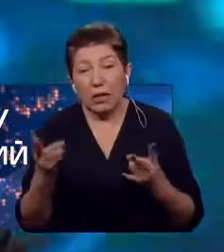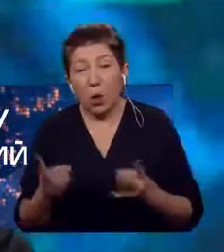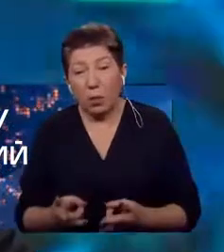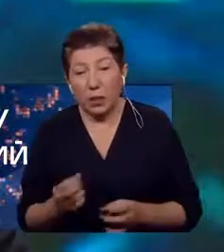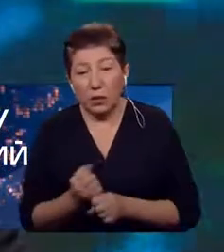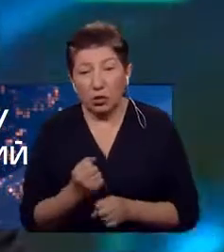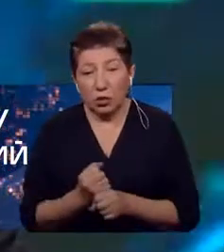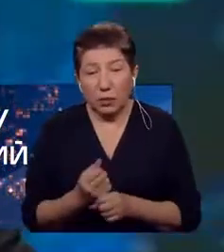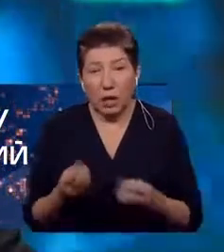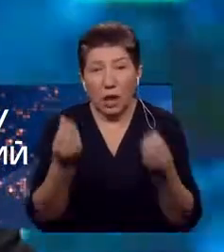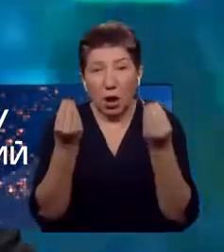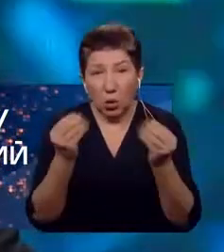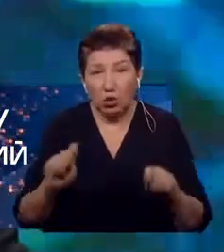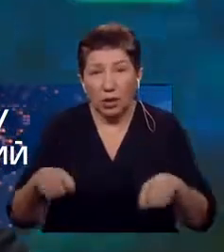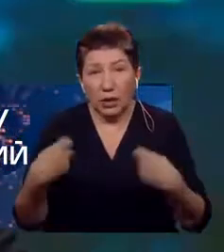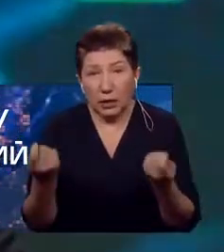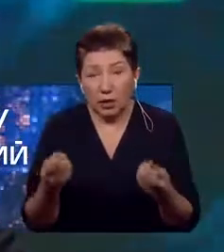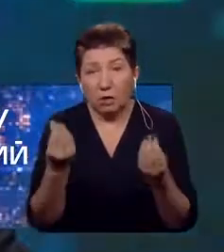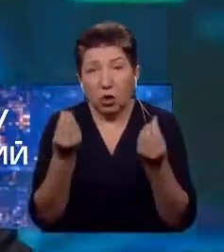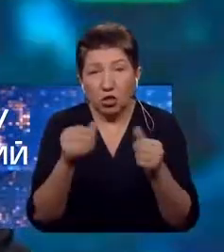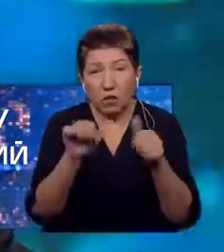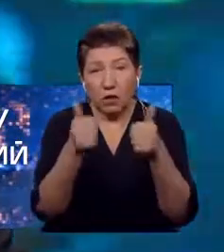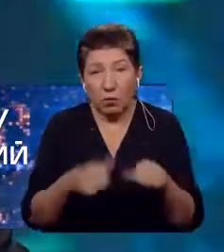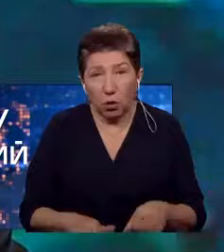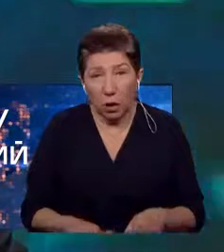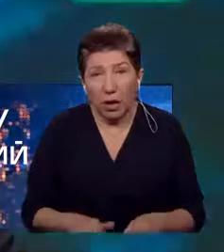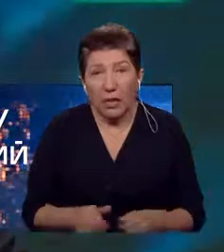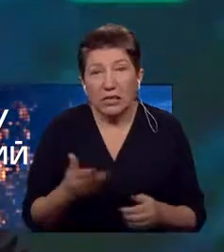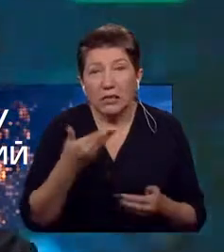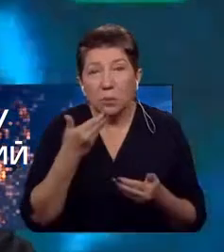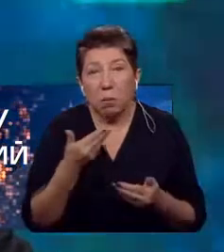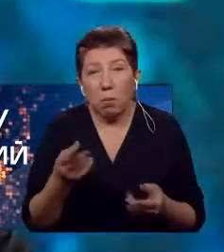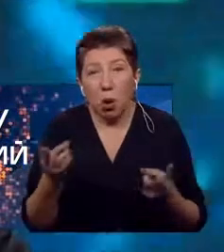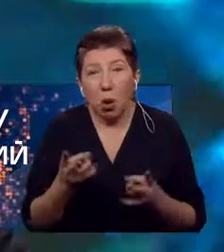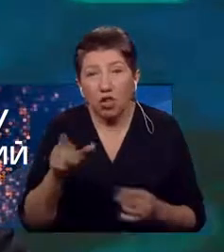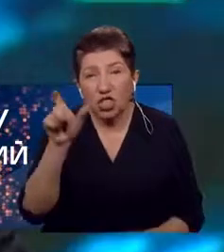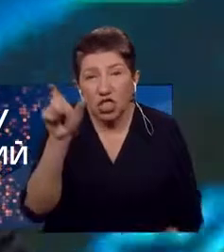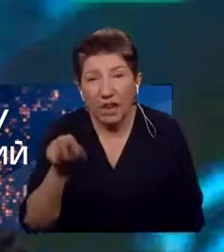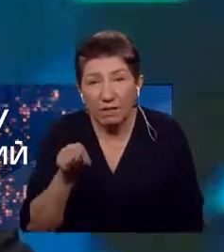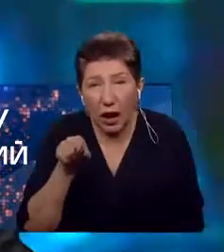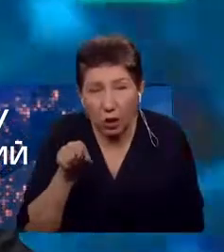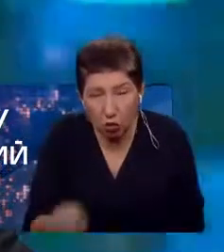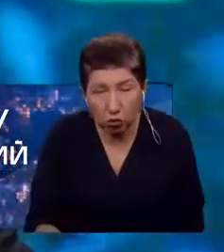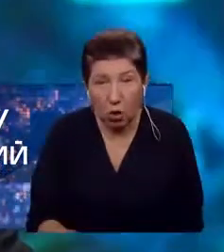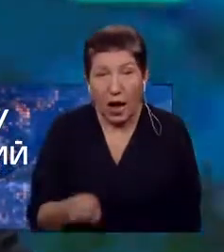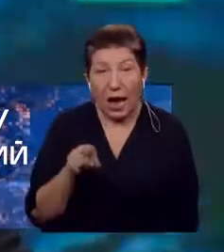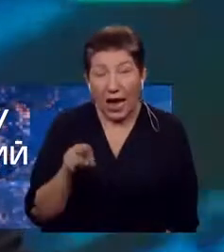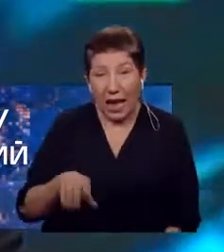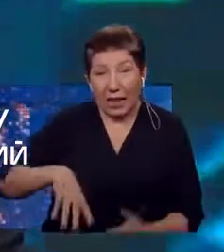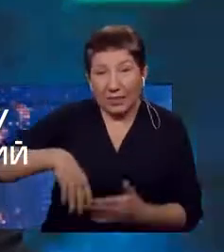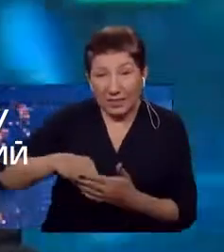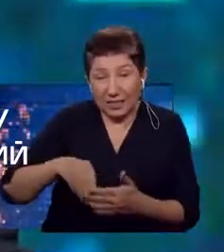зробити. Гроші надаються в грошовій формі споживачу. І споживач з цих грошей